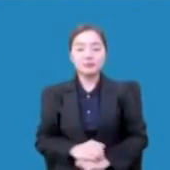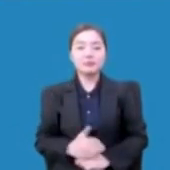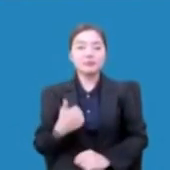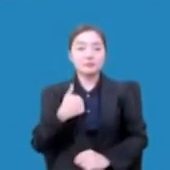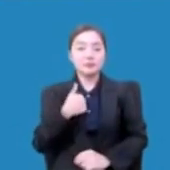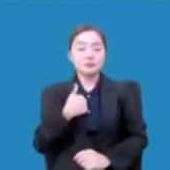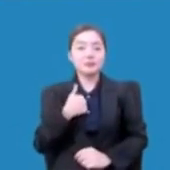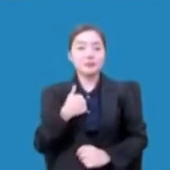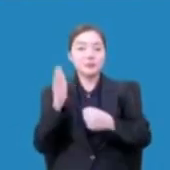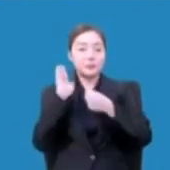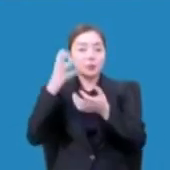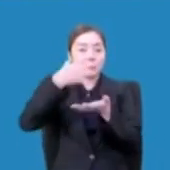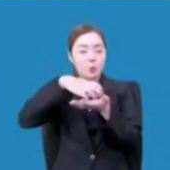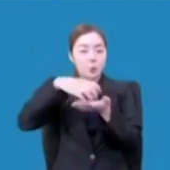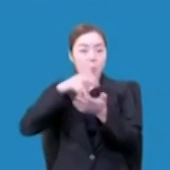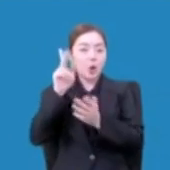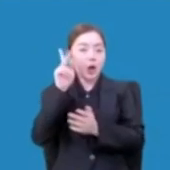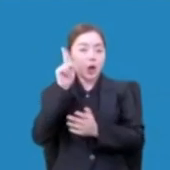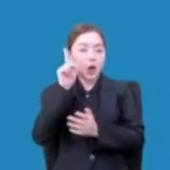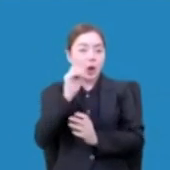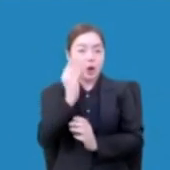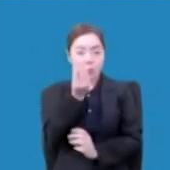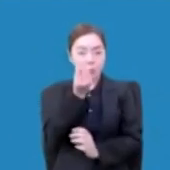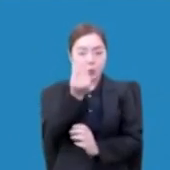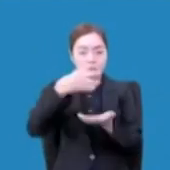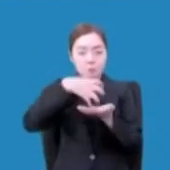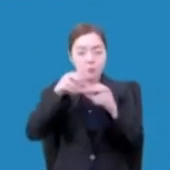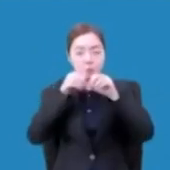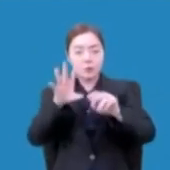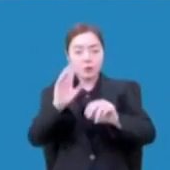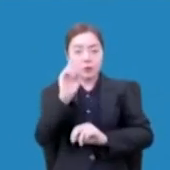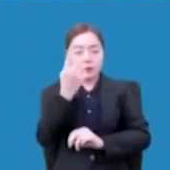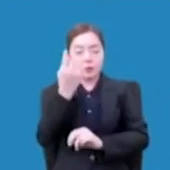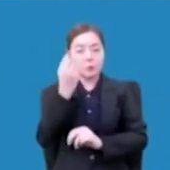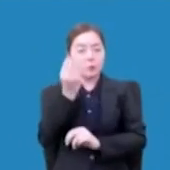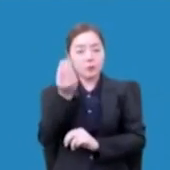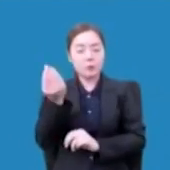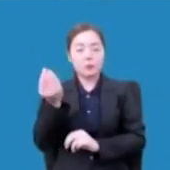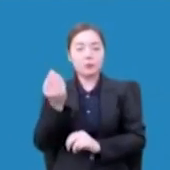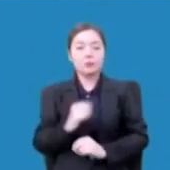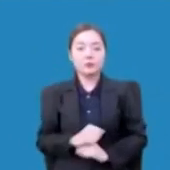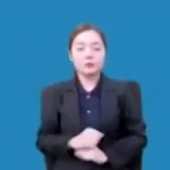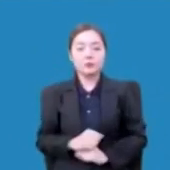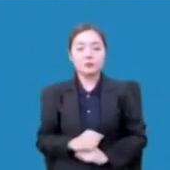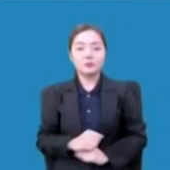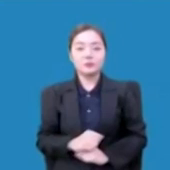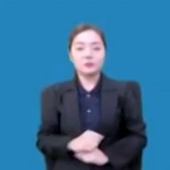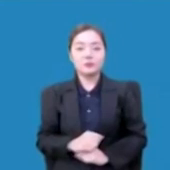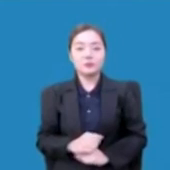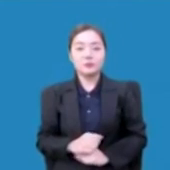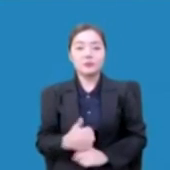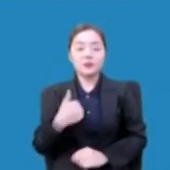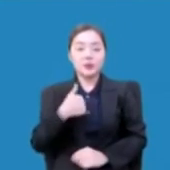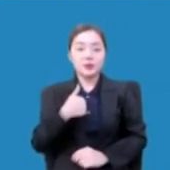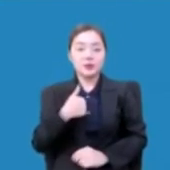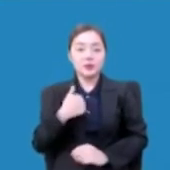ขึ้นได้อย่างรวดเร็วแม่นยำและน่าตื่นเต้นตลอดเวลาสุริชัย AI คือตัวตนของผม